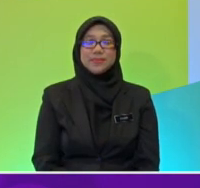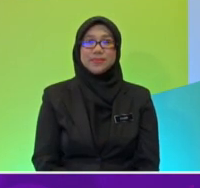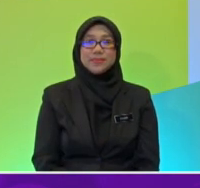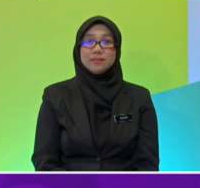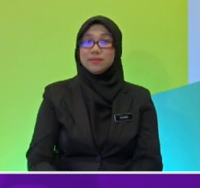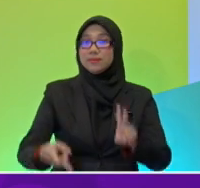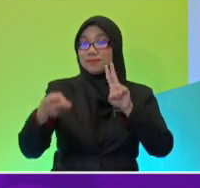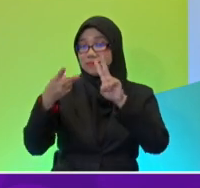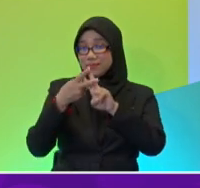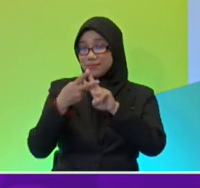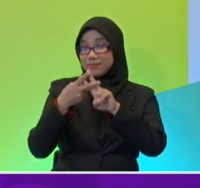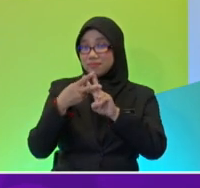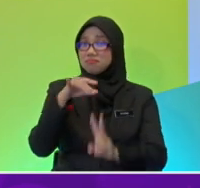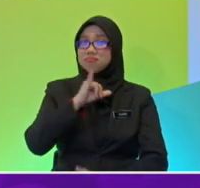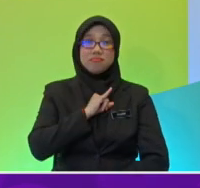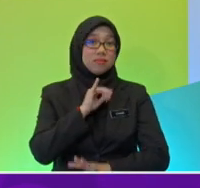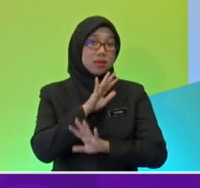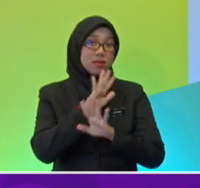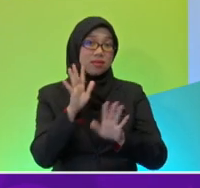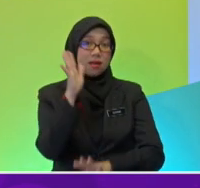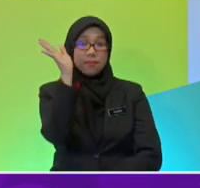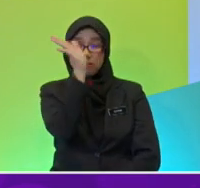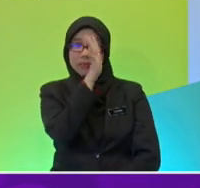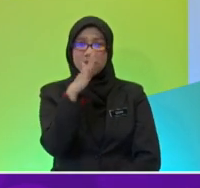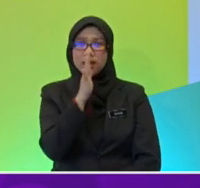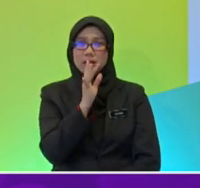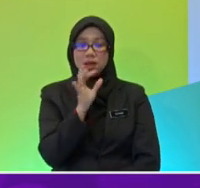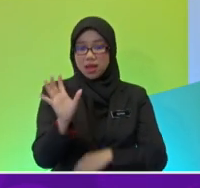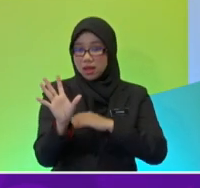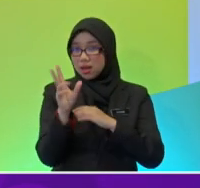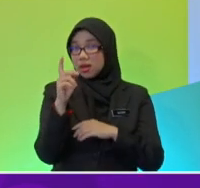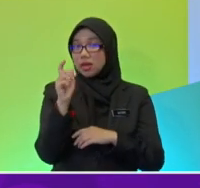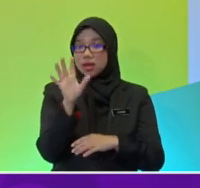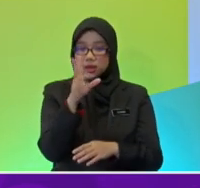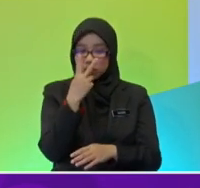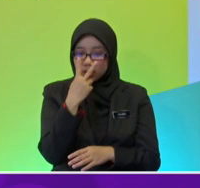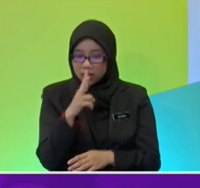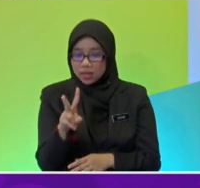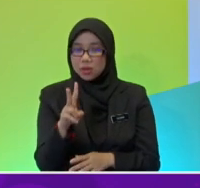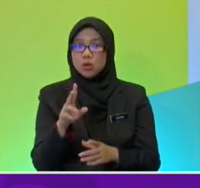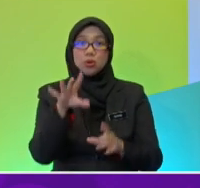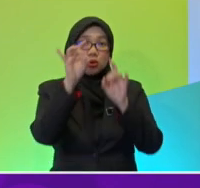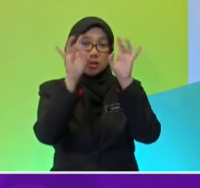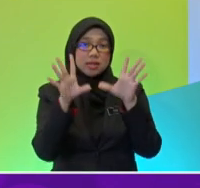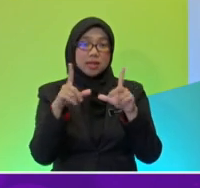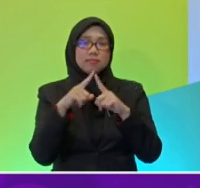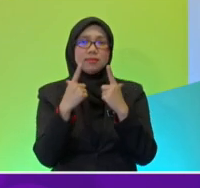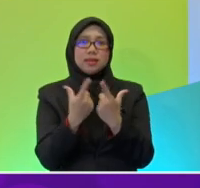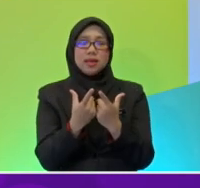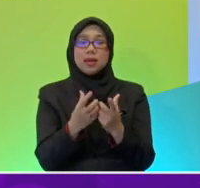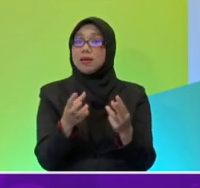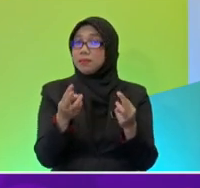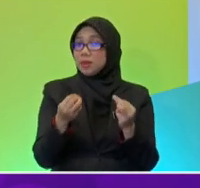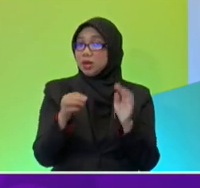hastag saya tidak pernah meniru ketika ujian di dalam kelas karena mencontohi